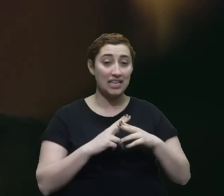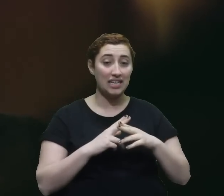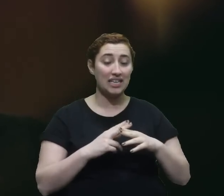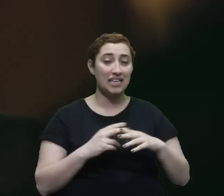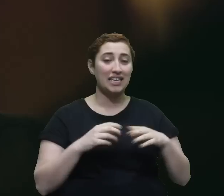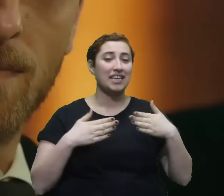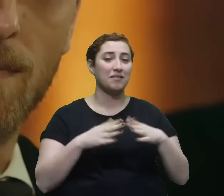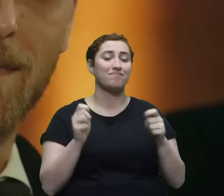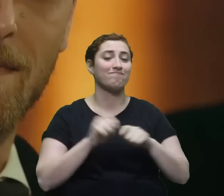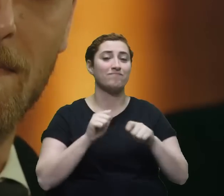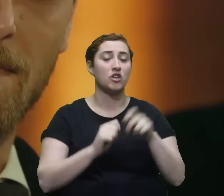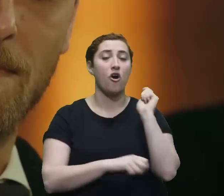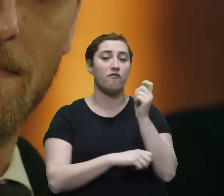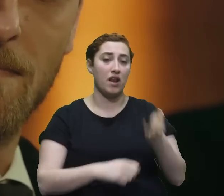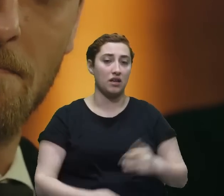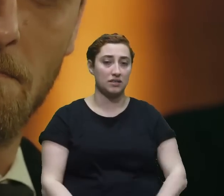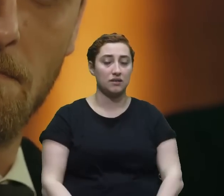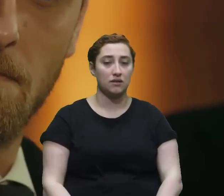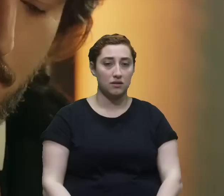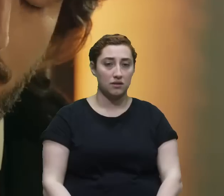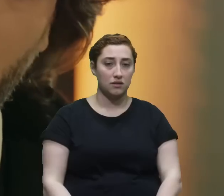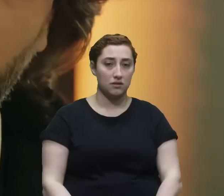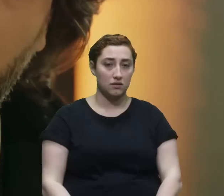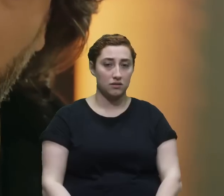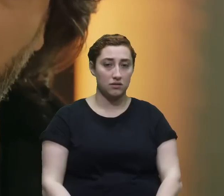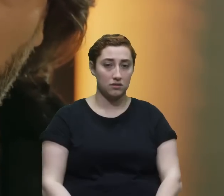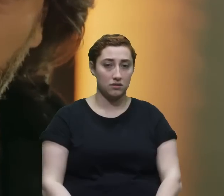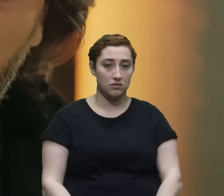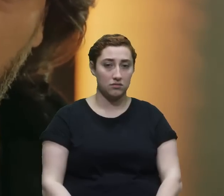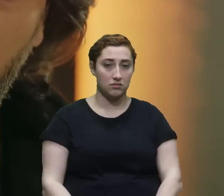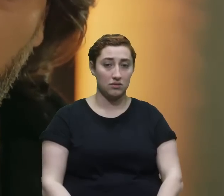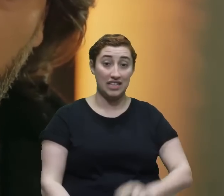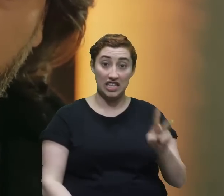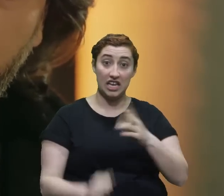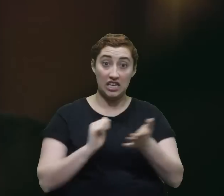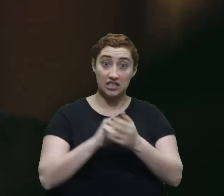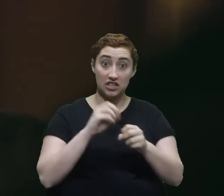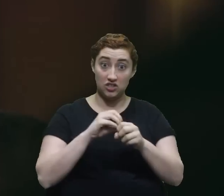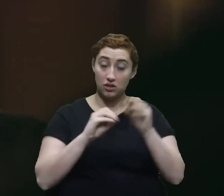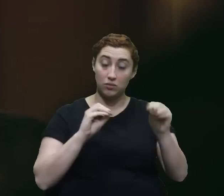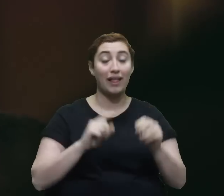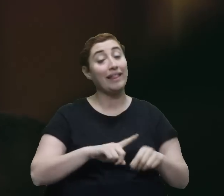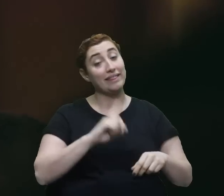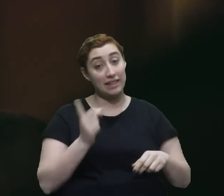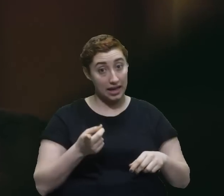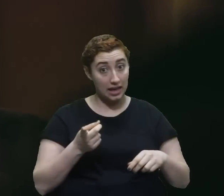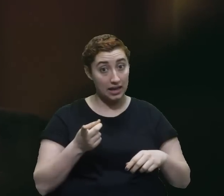Tersane Konferansı. Cemil beyniyle bakıp gülümsedi. Her iki gazetede mi? Diğerine